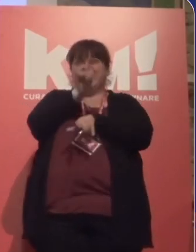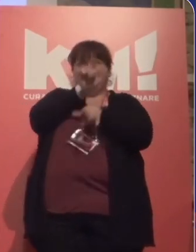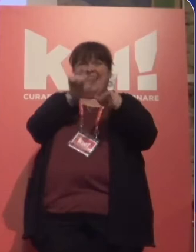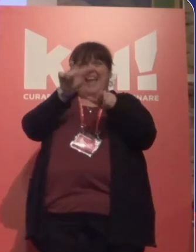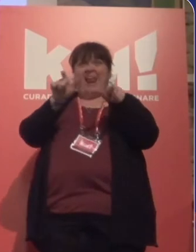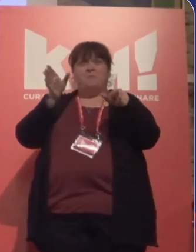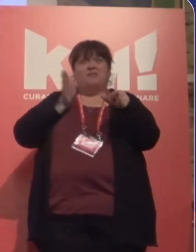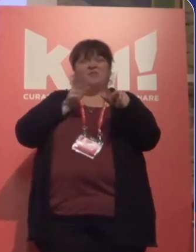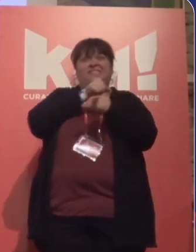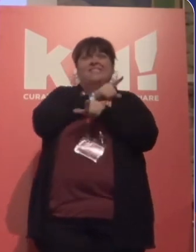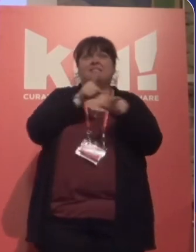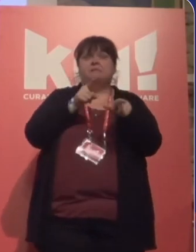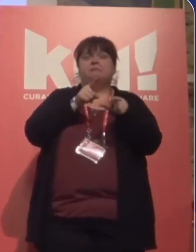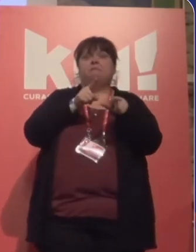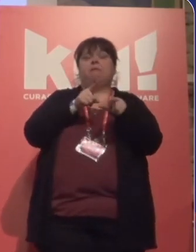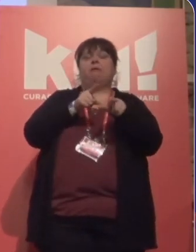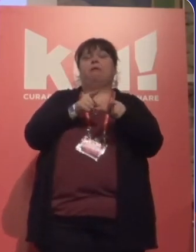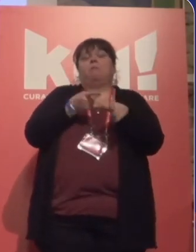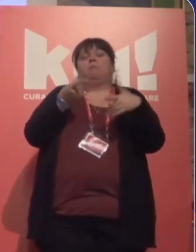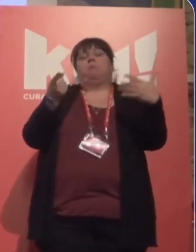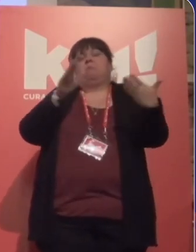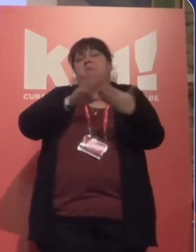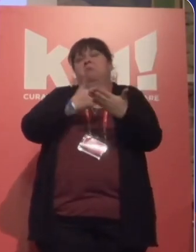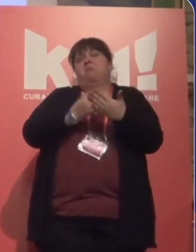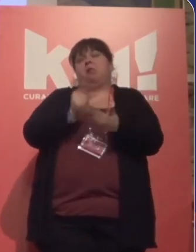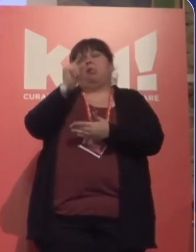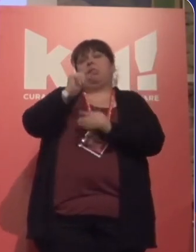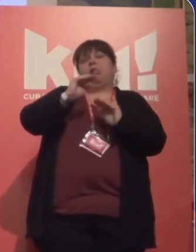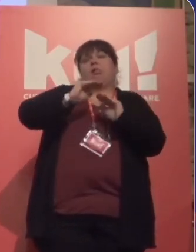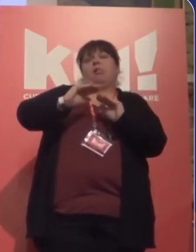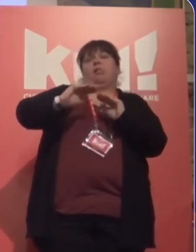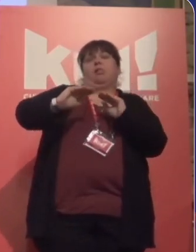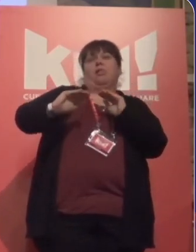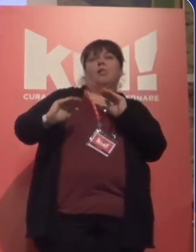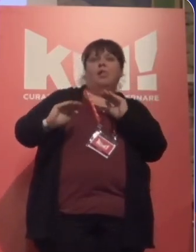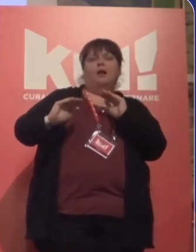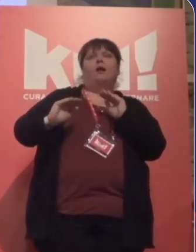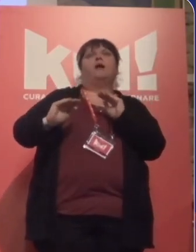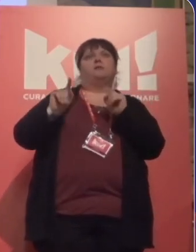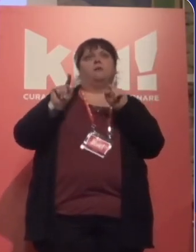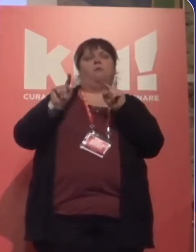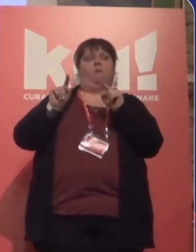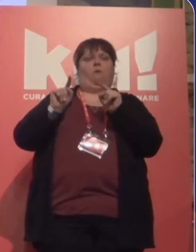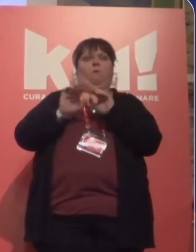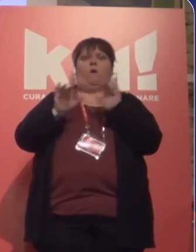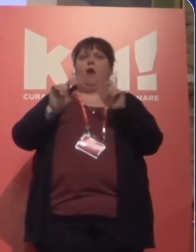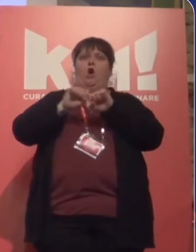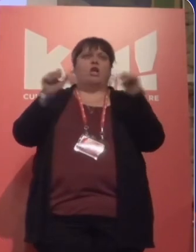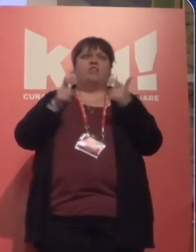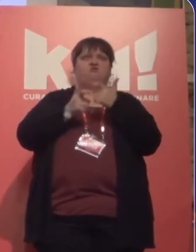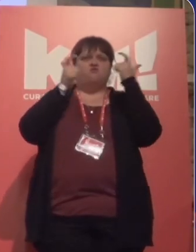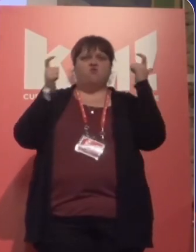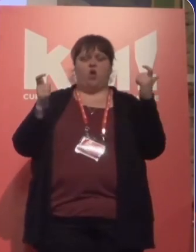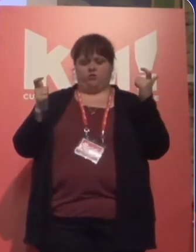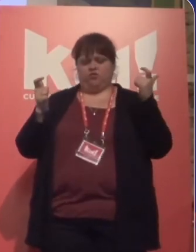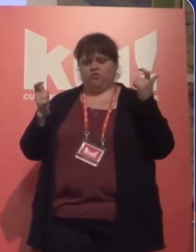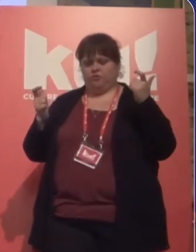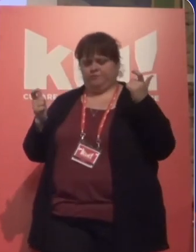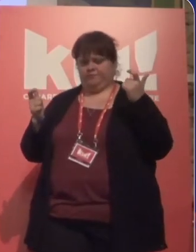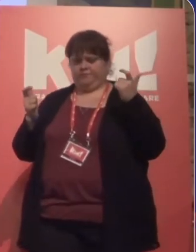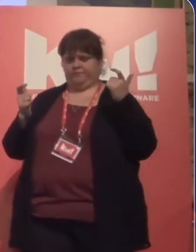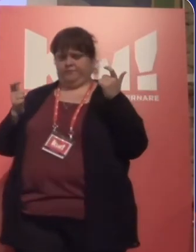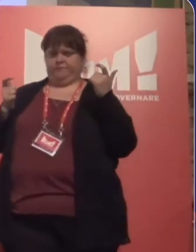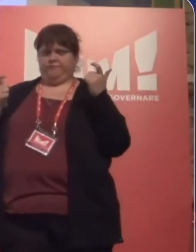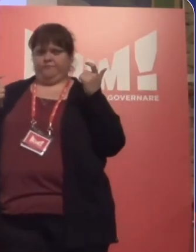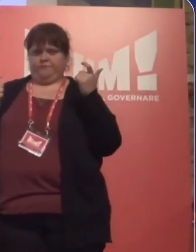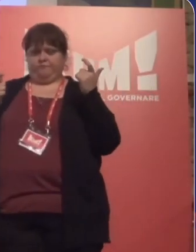nella nostra parte d'europa è stato tanto mai avvenuto di è stato detto tantissimo anche in